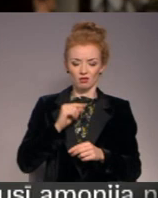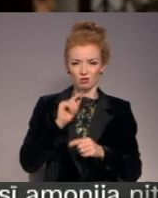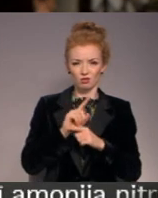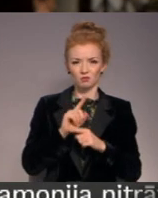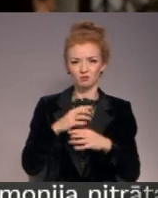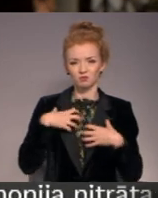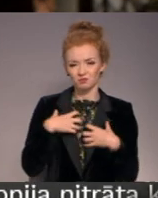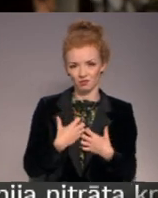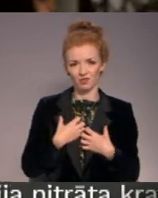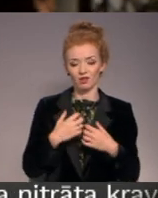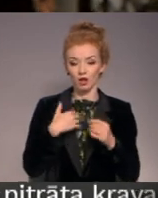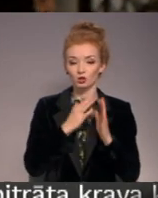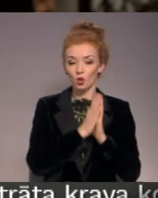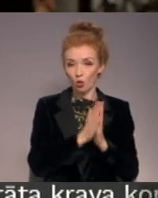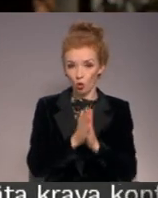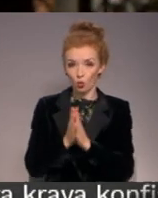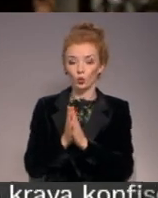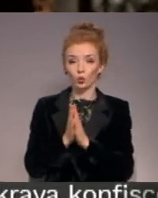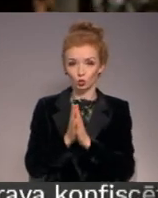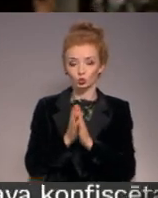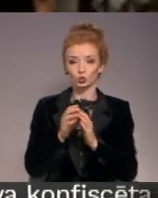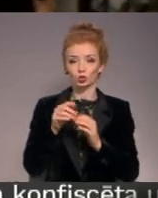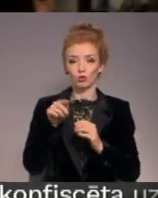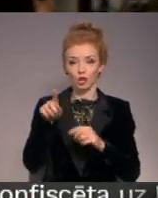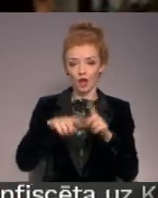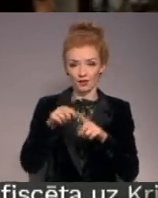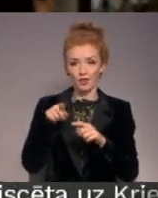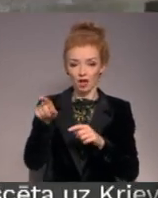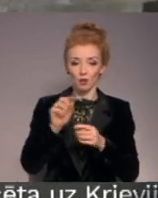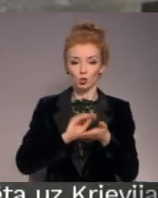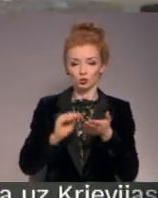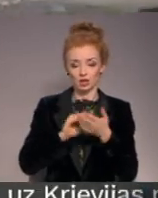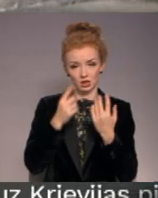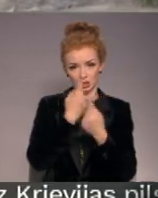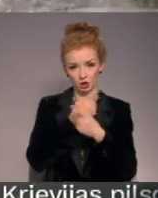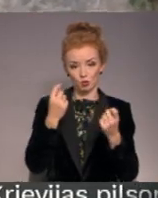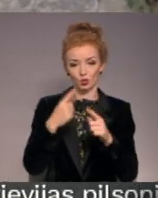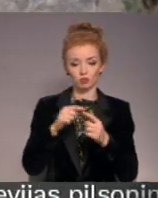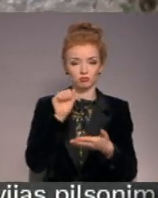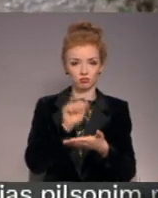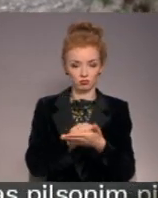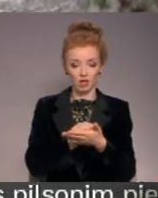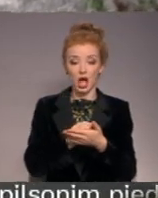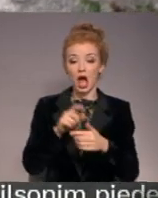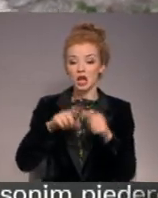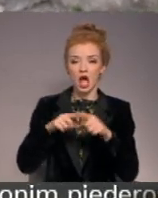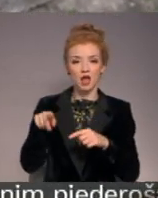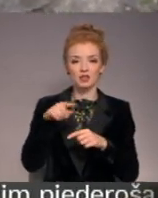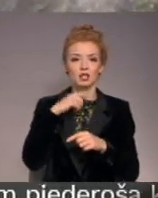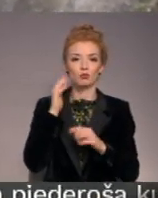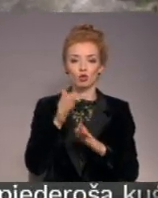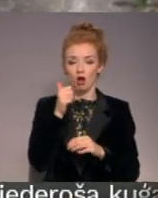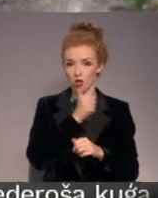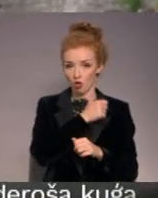Un tad es lūdzu piederīgiem vienkārši uzrakstīt šo savu liecību un nopublicē viņu savā blogā. Paši piederīgie vēlas palikt anonīmi. Viņi